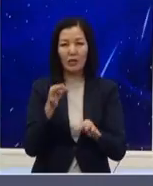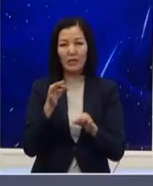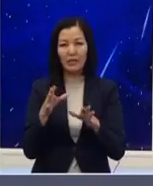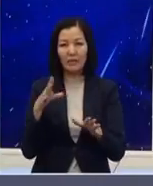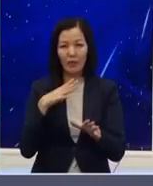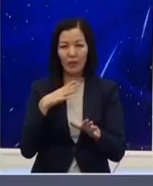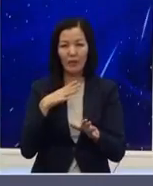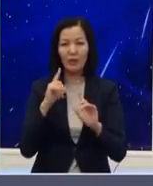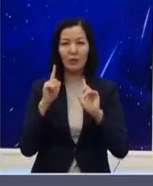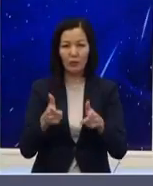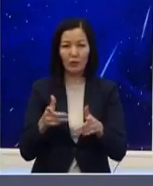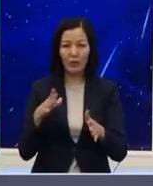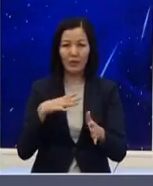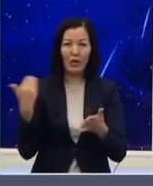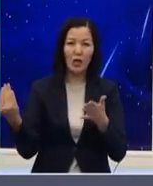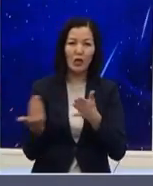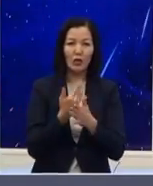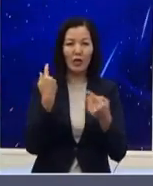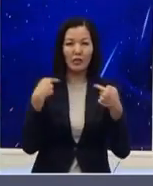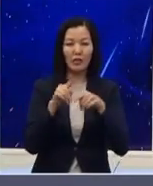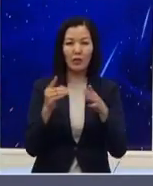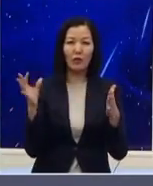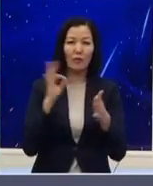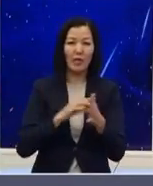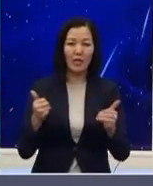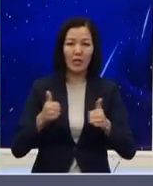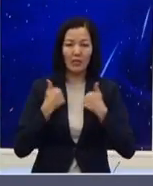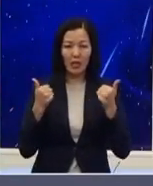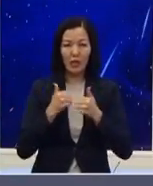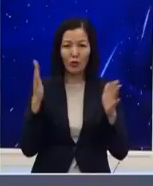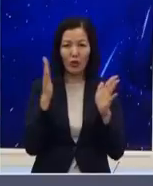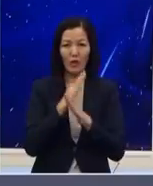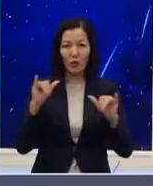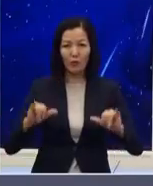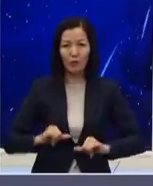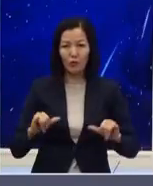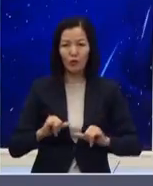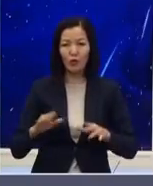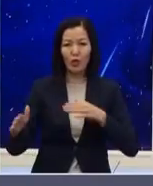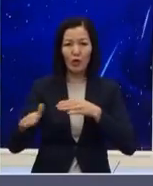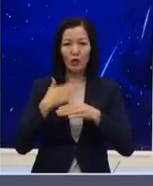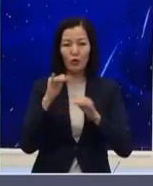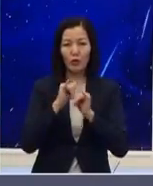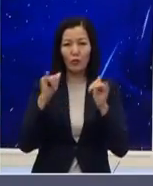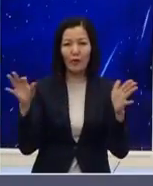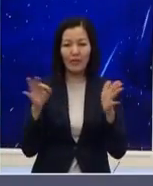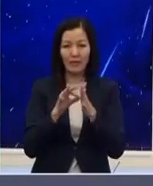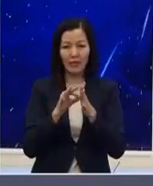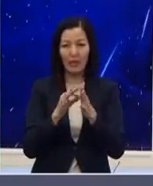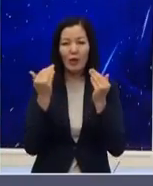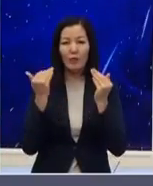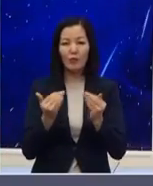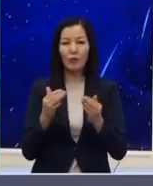пайдаланушыларды ең үздік қолжетімді технологияларды пайдалануға ынталандыру, экологиялық құқық бұзушылықтар үшін жауапкершілікті арттыру мақсатын